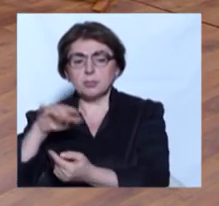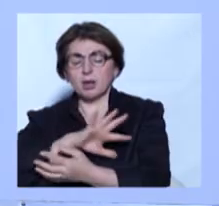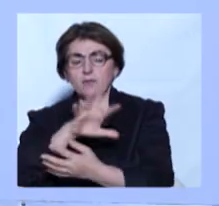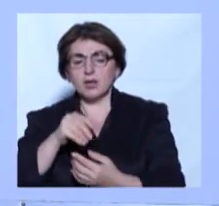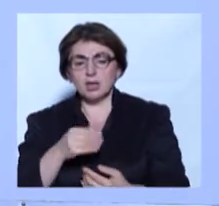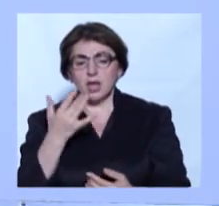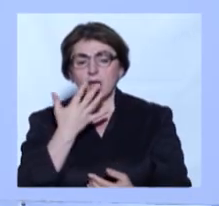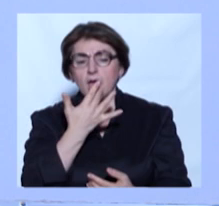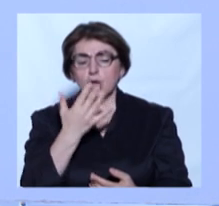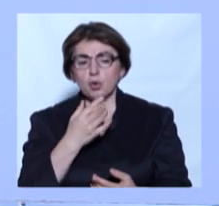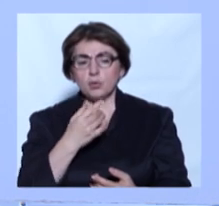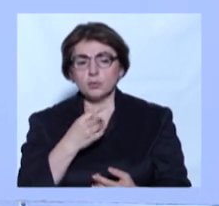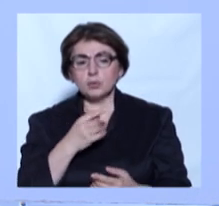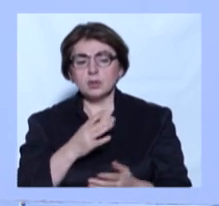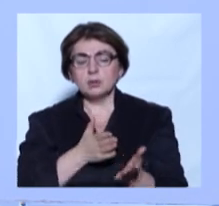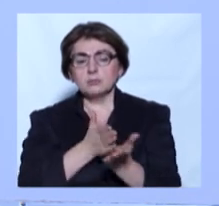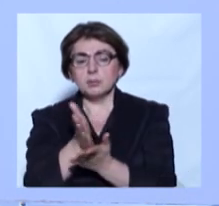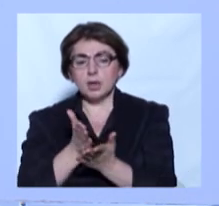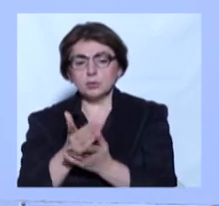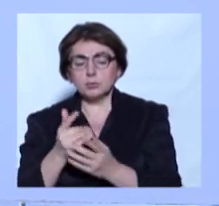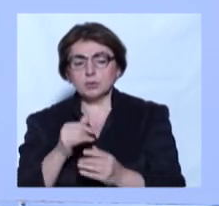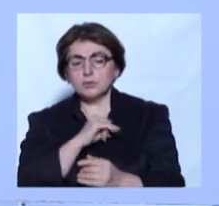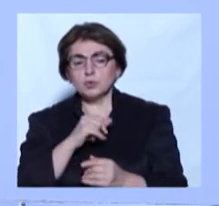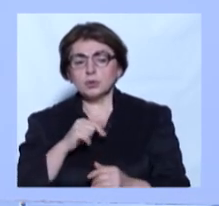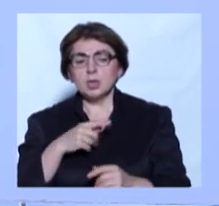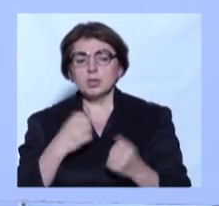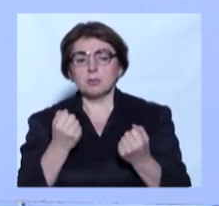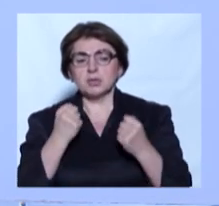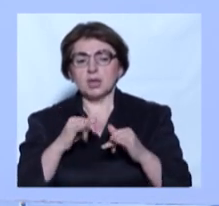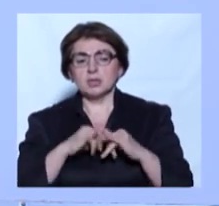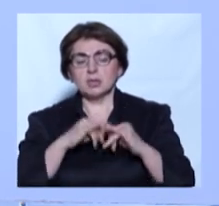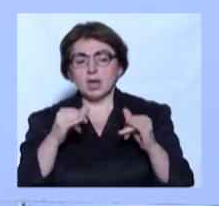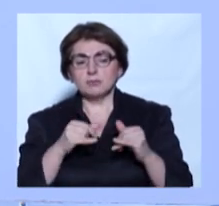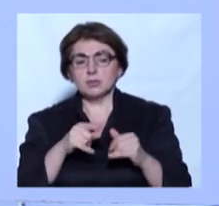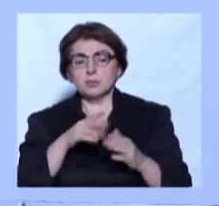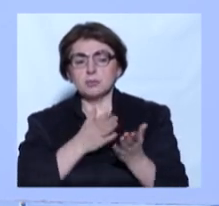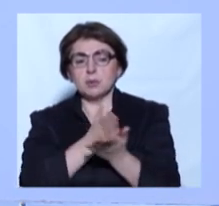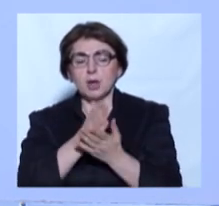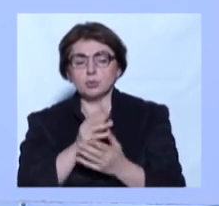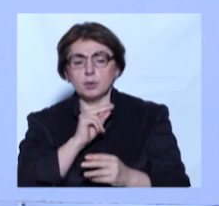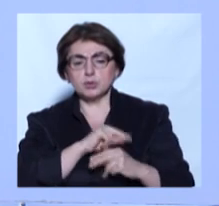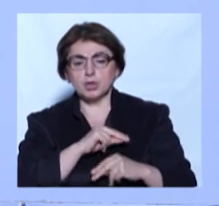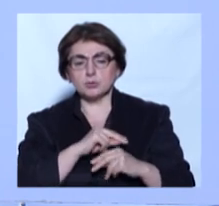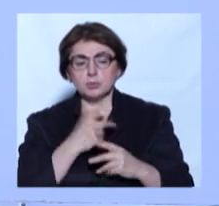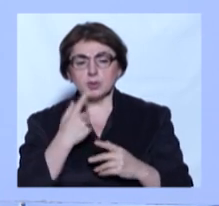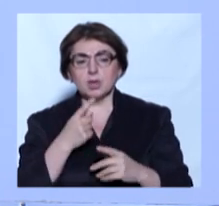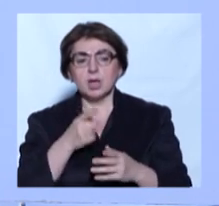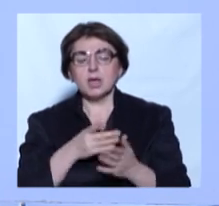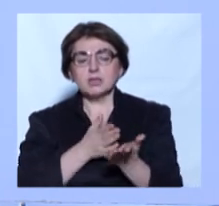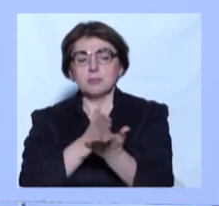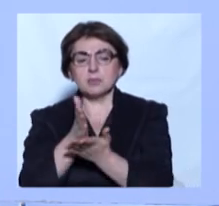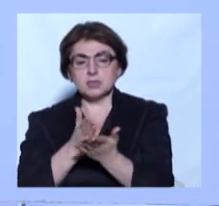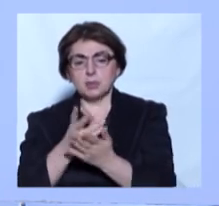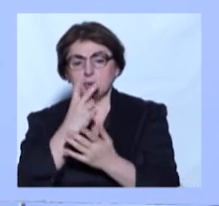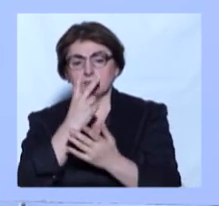ეროვნულ სტრატეგიას, რომელსაც ქვეყანა მდგრადი განვითარების მიმართულებით შეიმუშავებს. მოდით იმისთვის, რომ კიდევ ერთხელ ნახოთ ეს მიზნები,